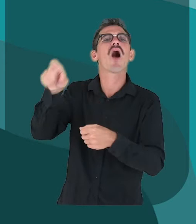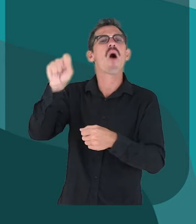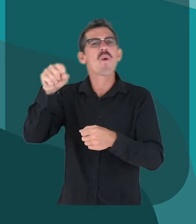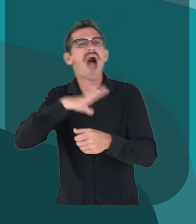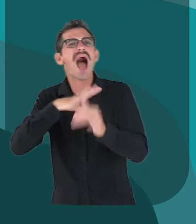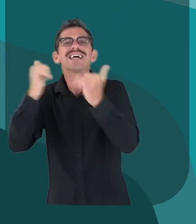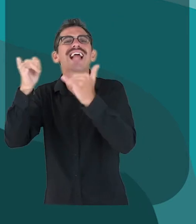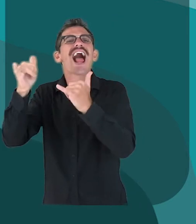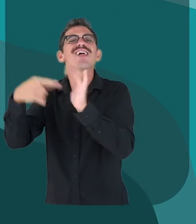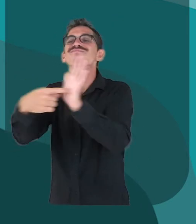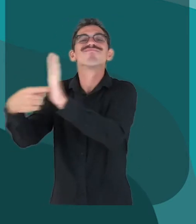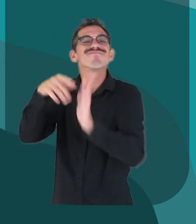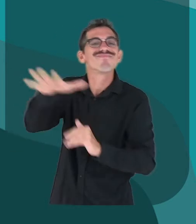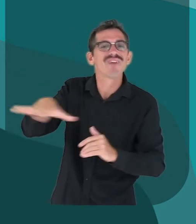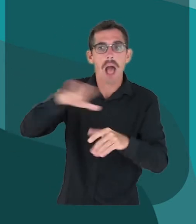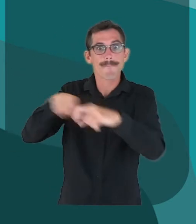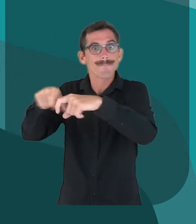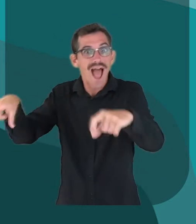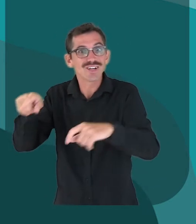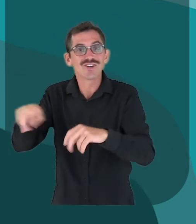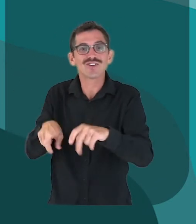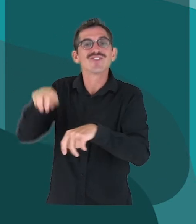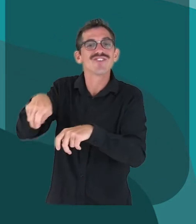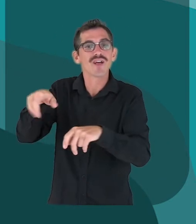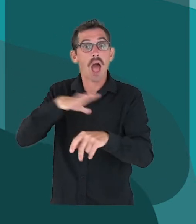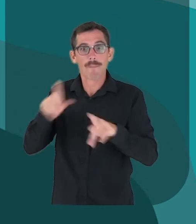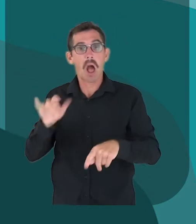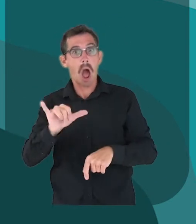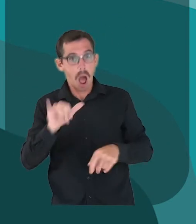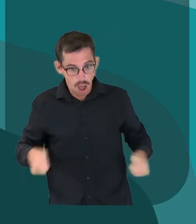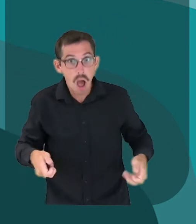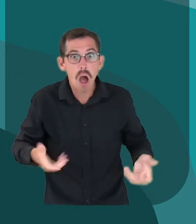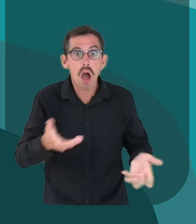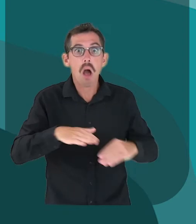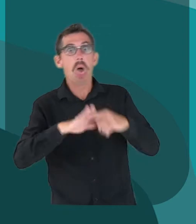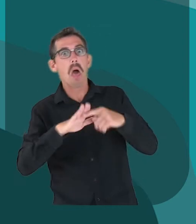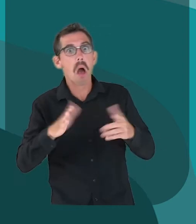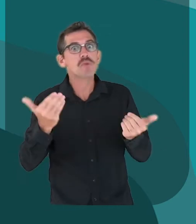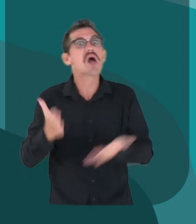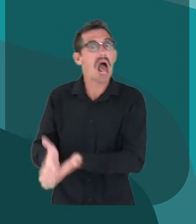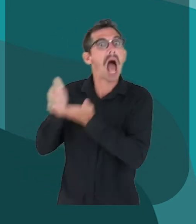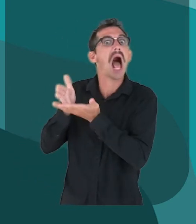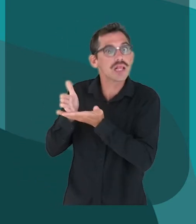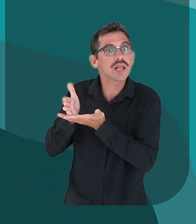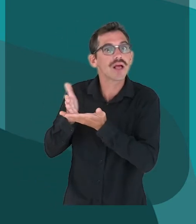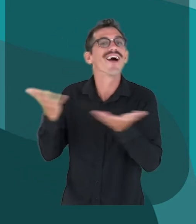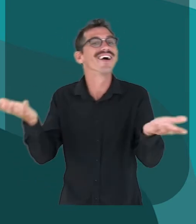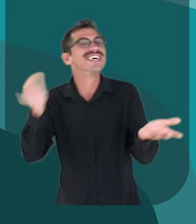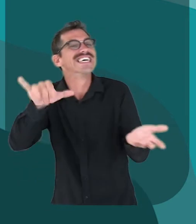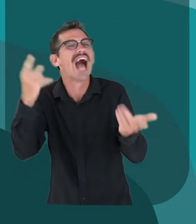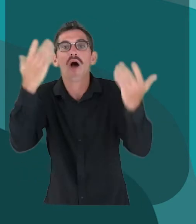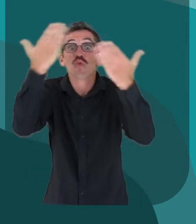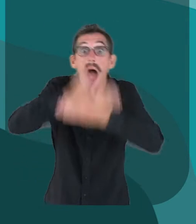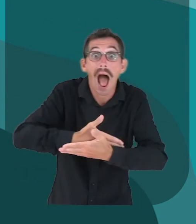marche dans la salle d'exposition. Fait que les personnes qui étaient en chaise roulante devaient avoir de l'aide. Ça se passait tout dans le